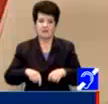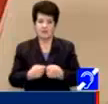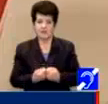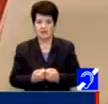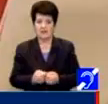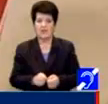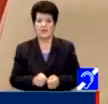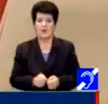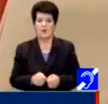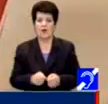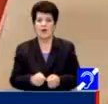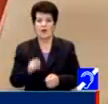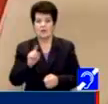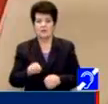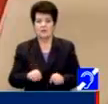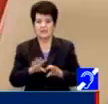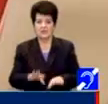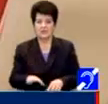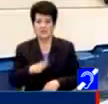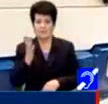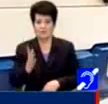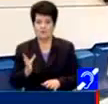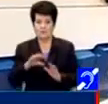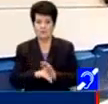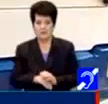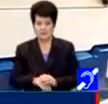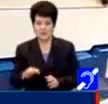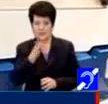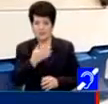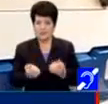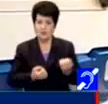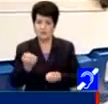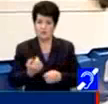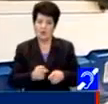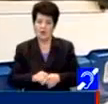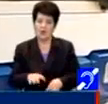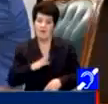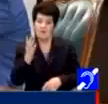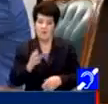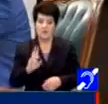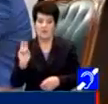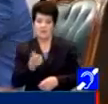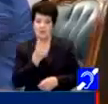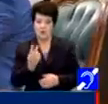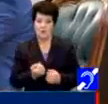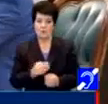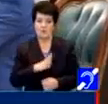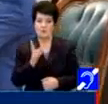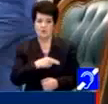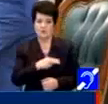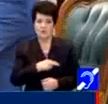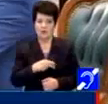încălcărilor, dacă aceste decizii au fost implementate. Între timp, șoferul care se afla la volanul troleibuzului a fost decorat